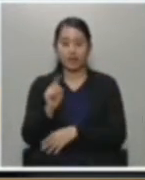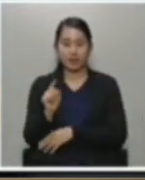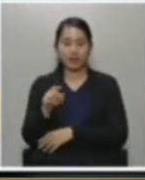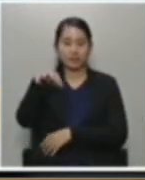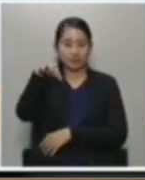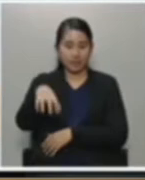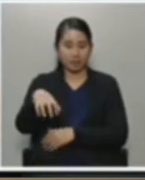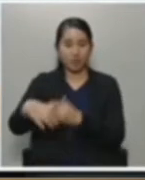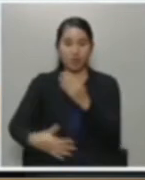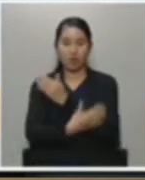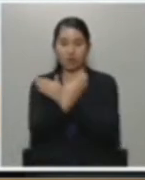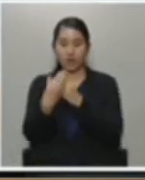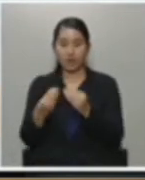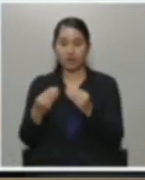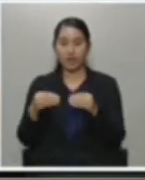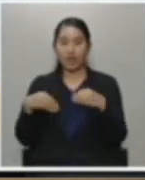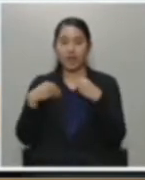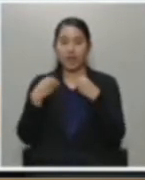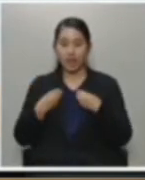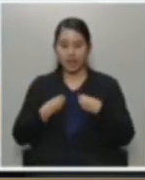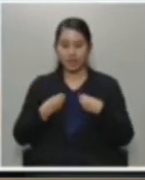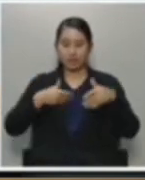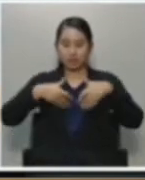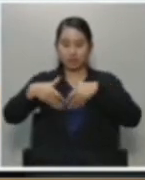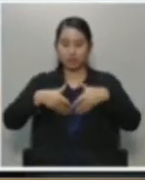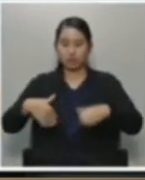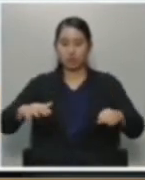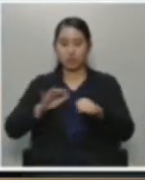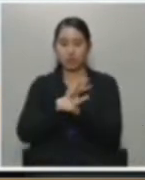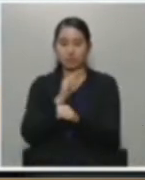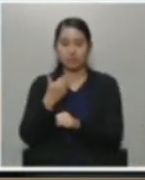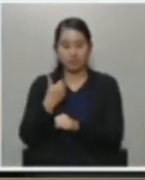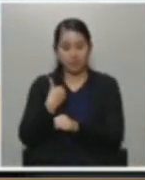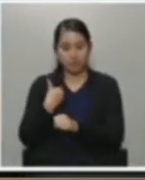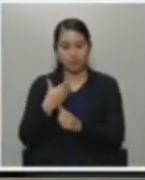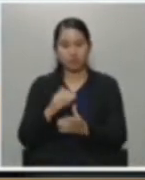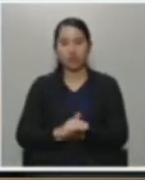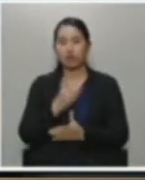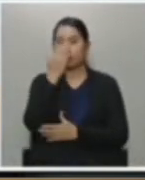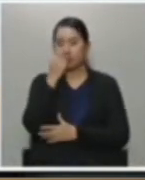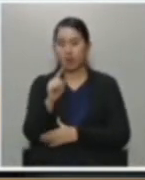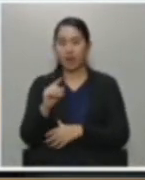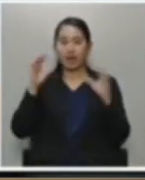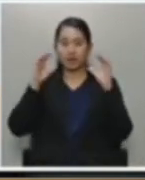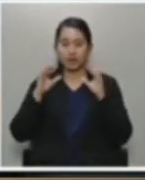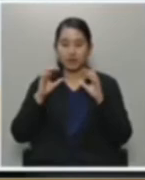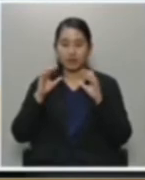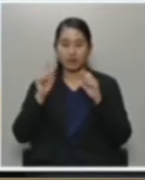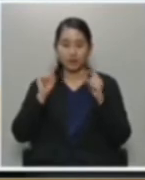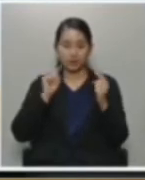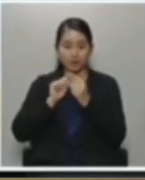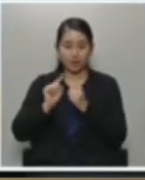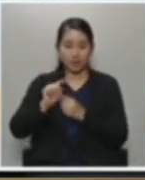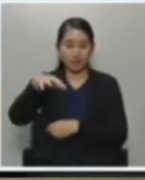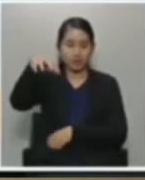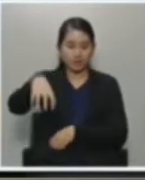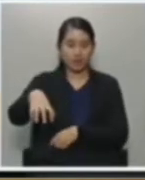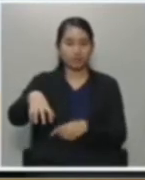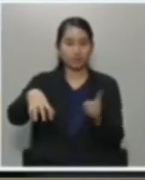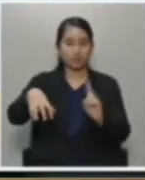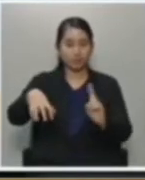ยังเปิดโอกาสให้ประชาชนเข้าไม่ได้ทั่วถึงเพราะหน่วยงานนี้ยังตั้งอยู่